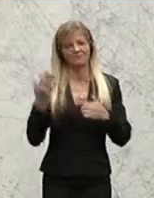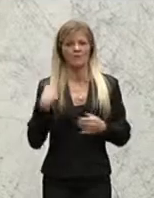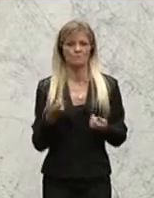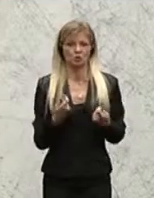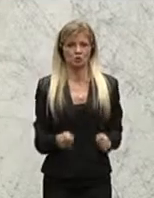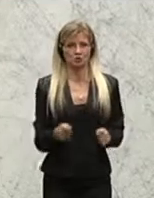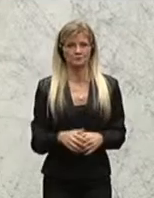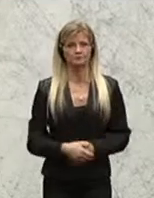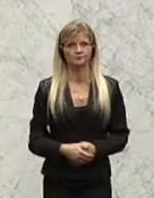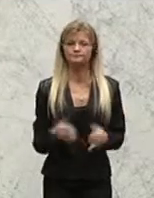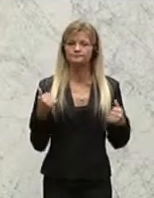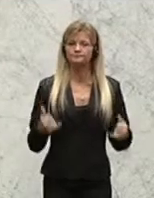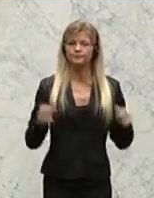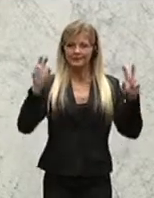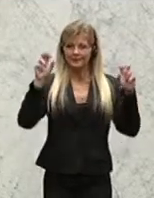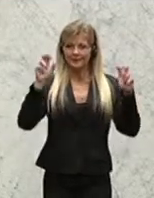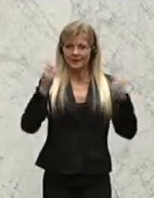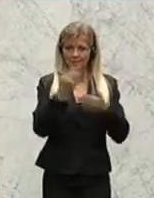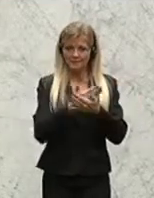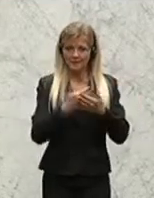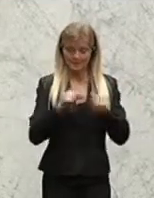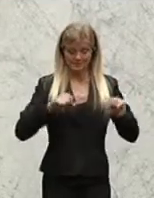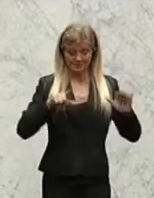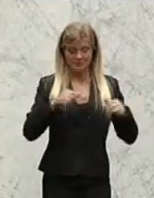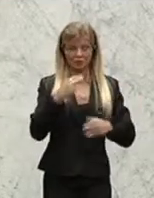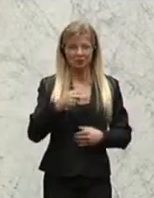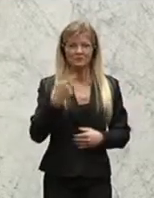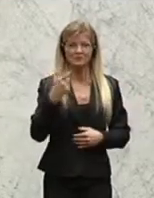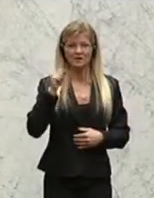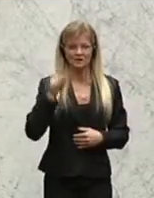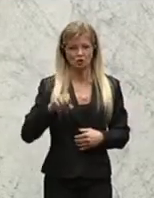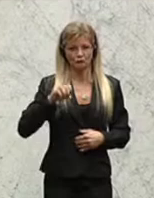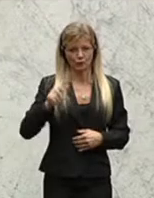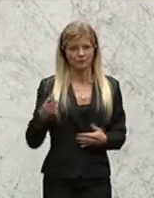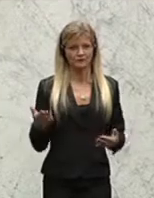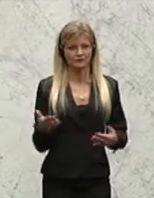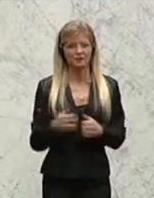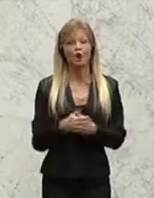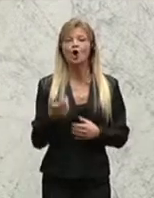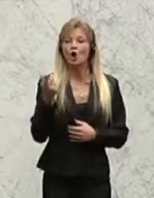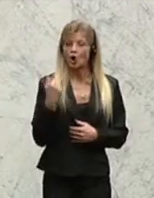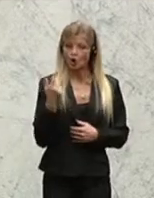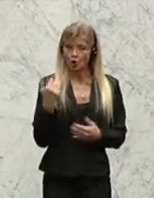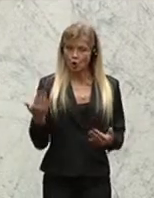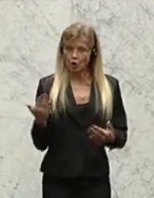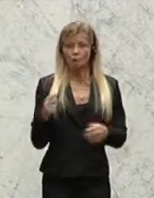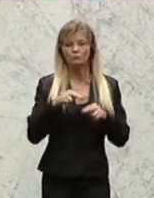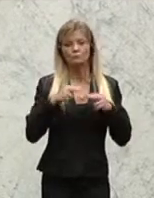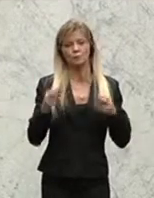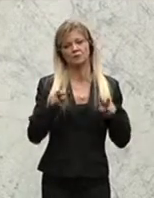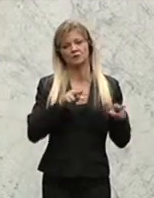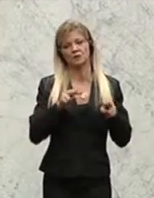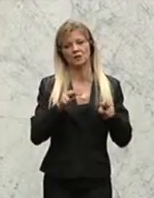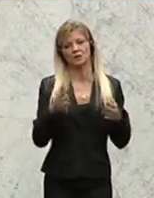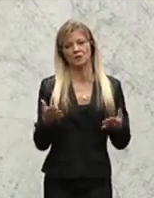Zum Thema Bildung. Am 17. November 2015 wird die Bundesregierung die Bildungsreform präsentieren.